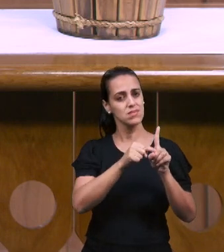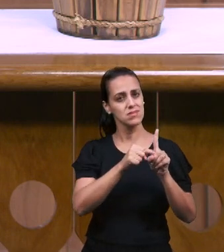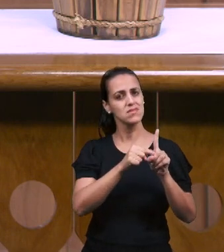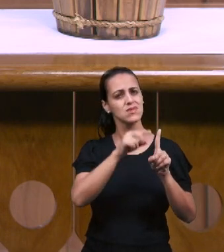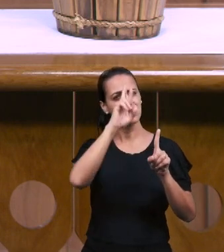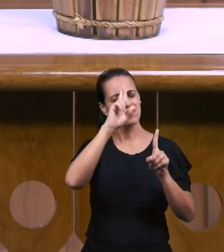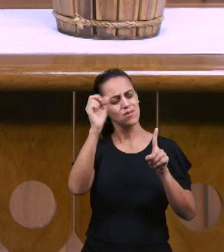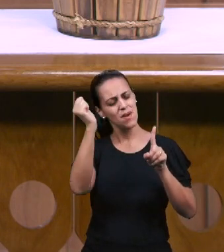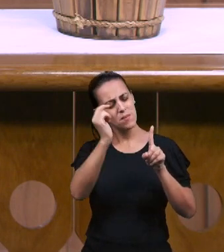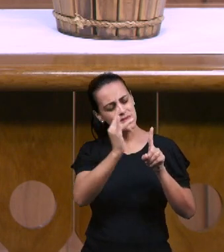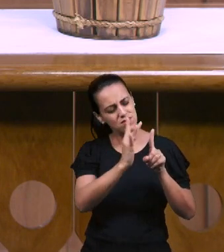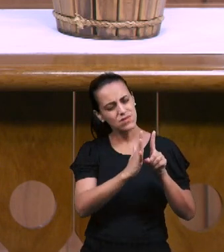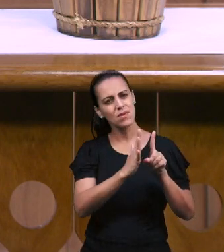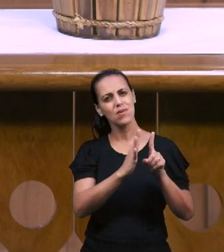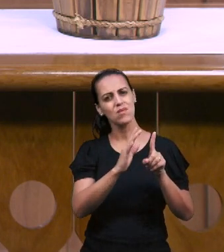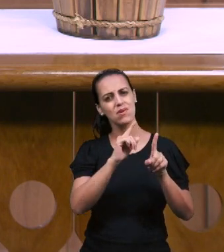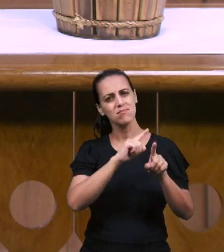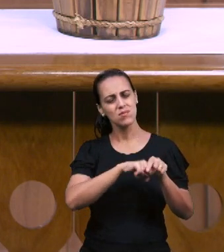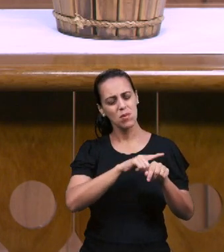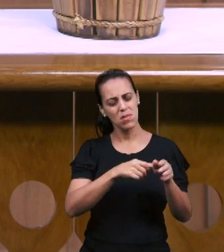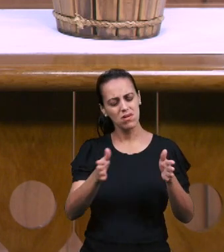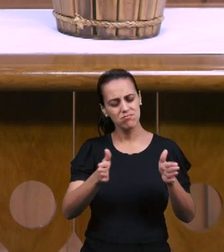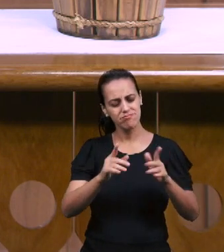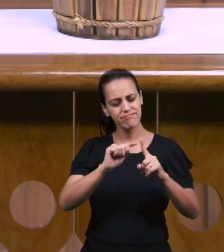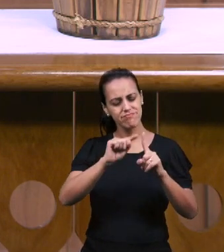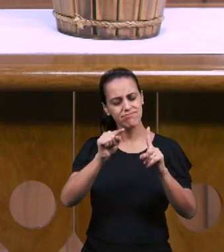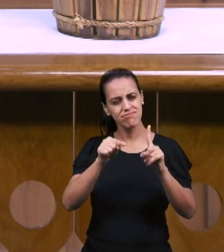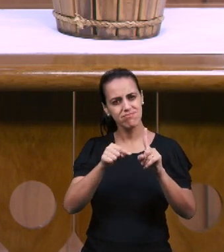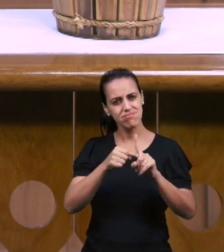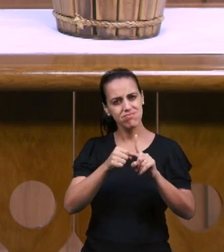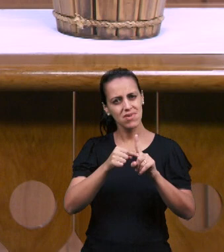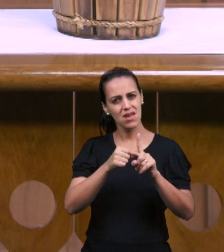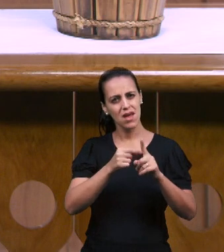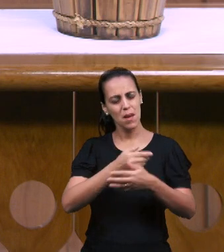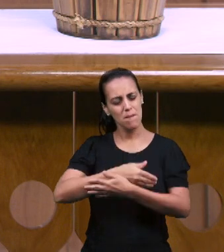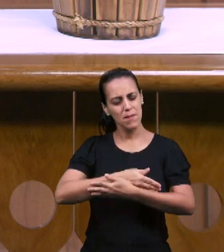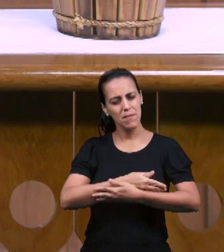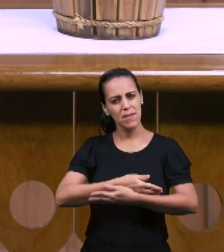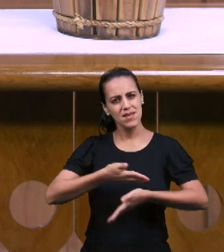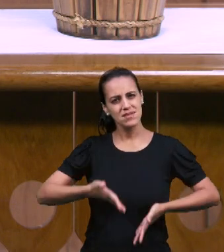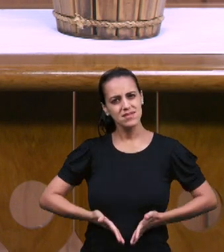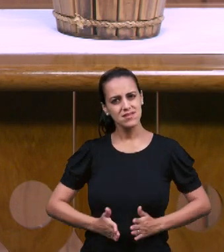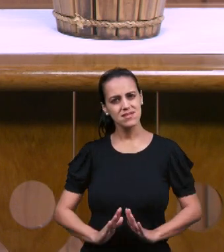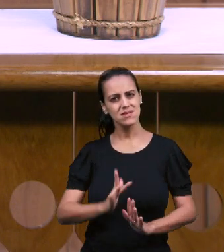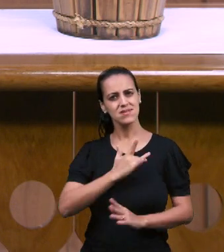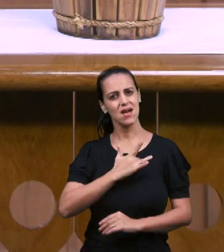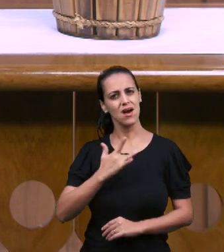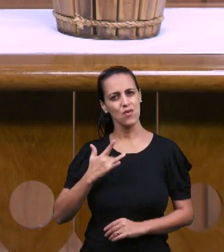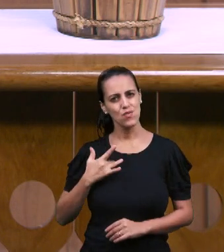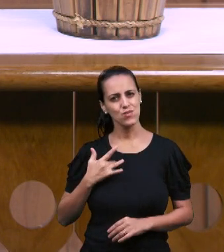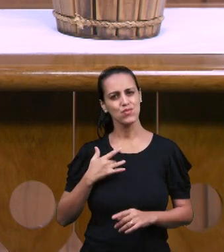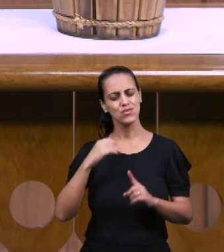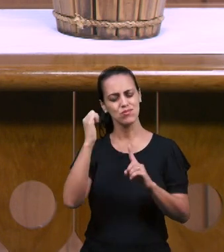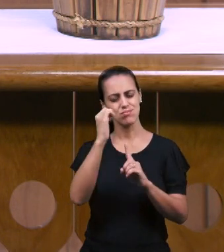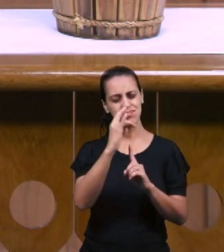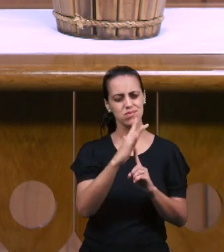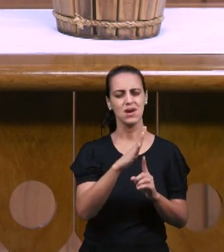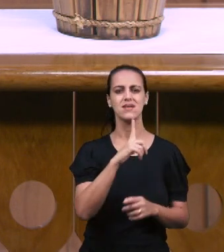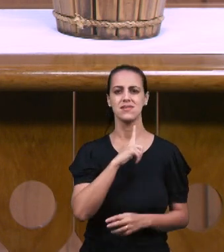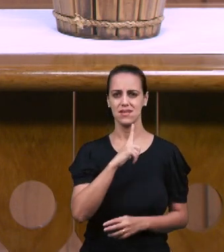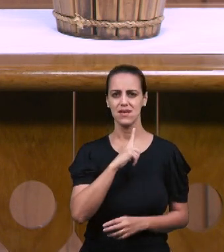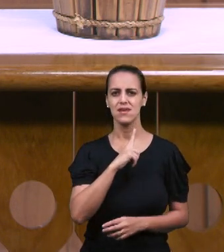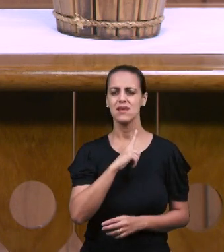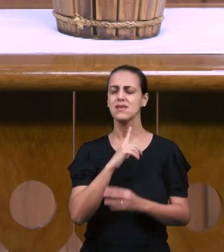bénir la période de grossesse, afin que les enfants qui soient engendrés puissent naître avec bonne santé sous la grâce du Seigneur notre